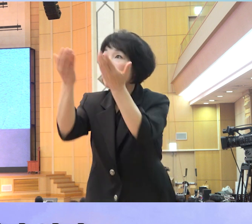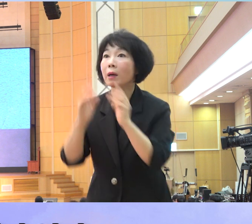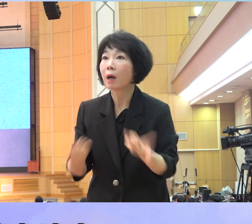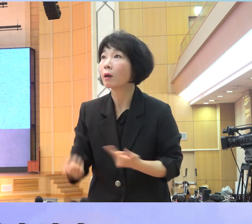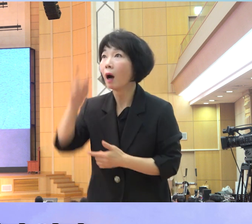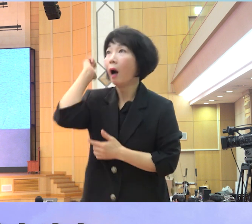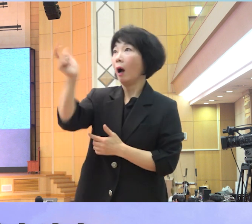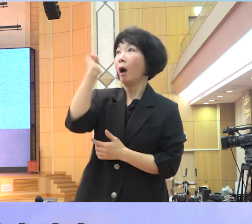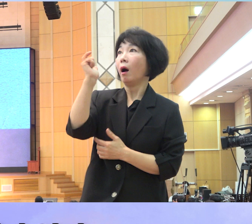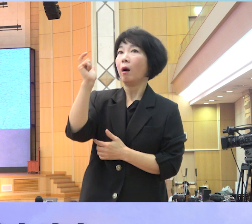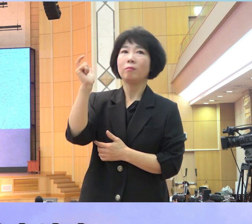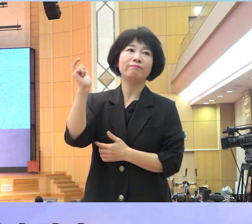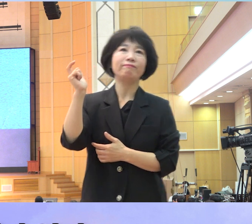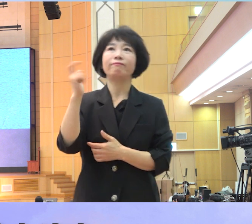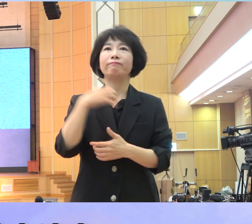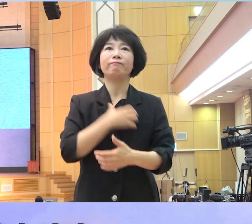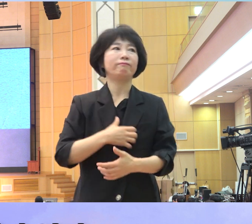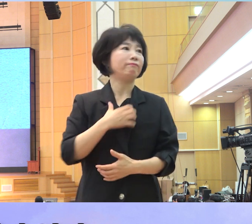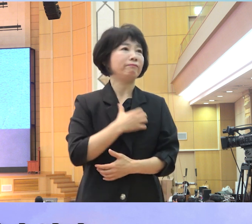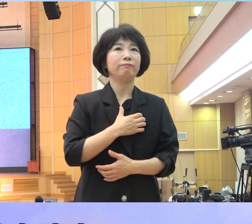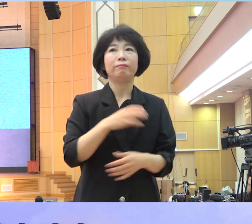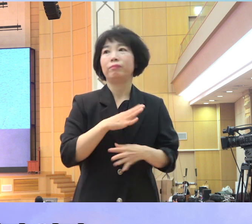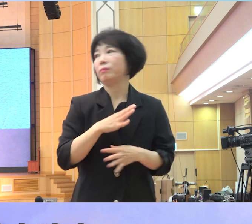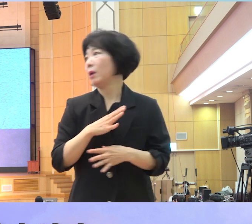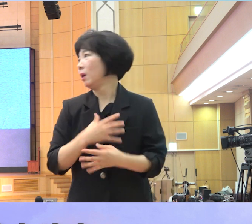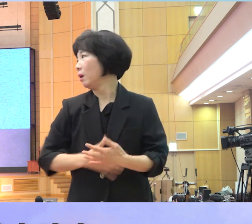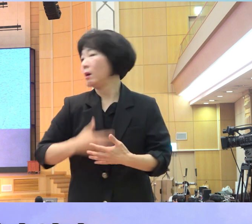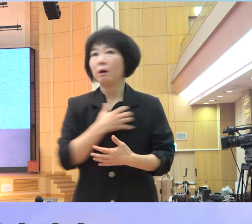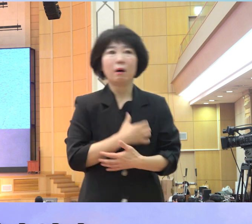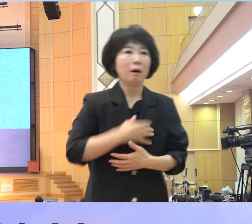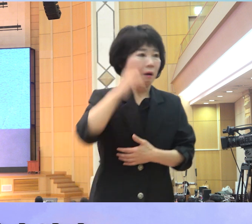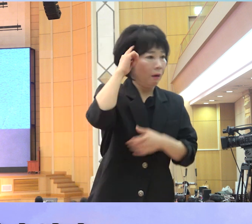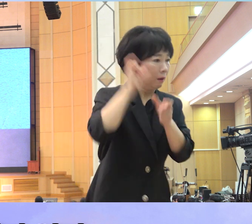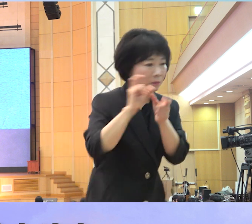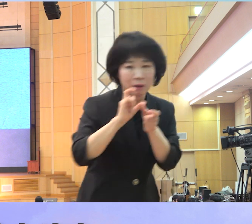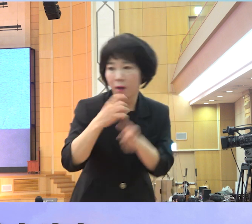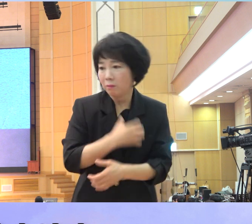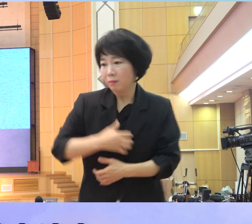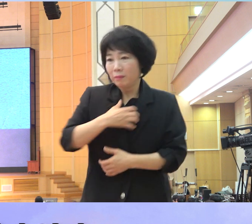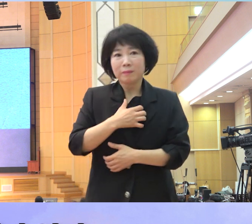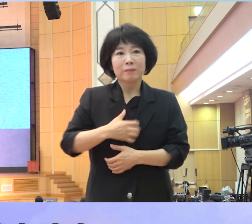어떻습니까? 불안하죠. 두렵지요.